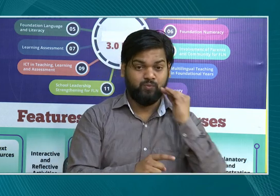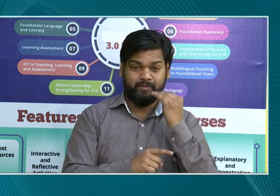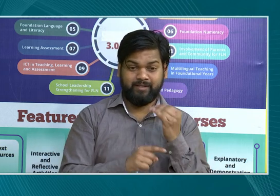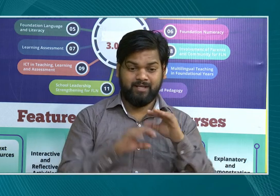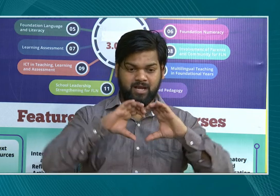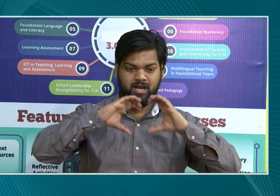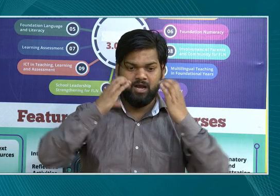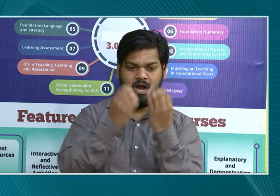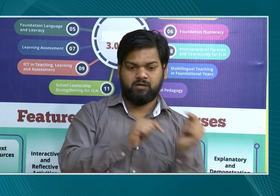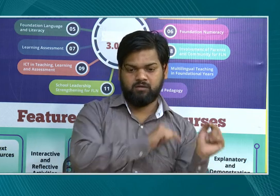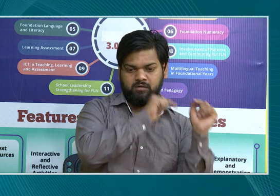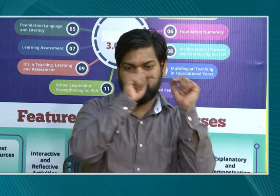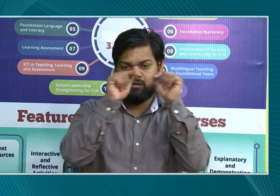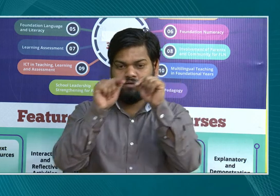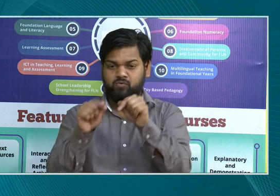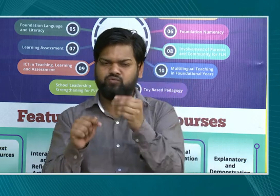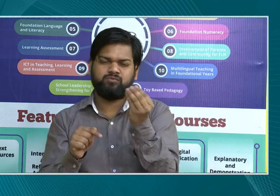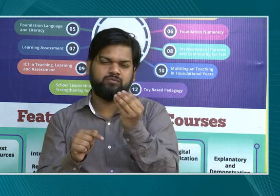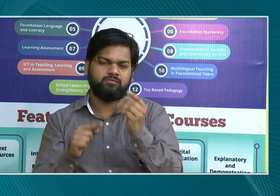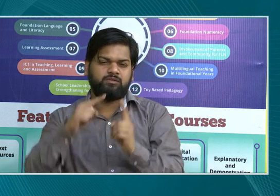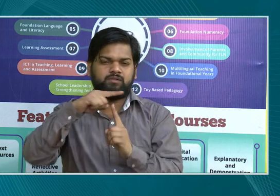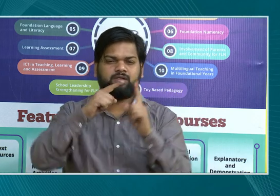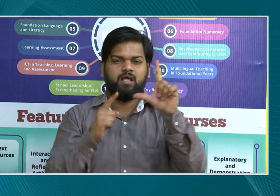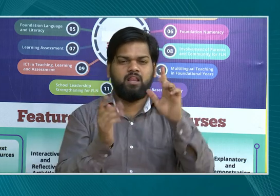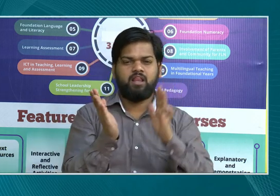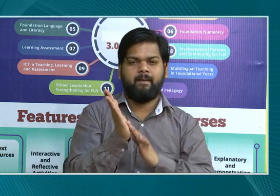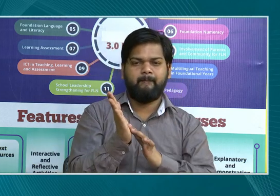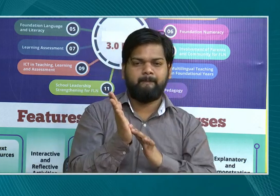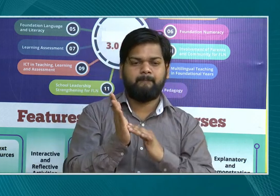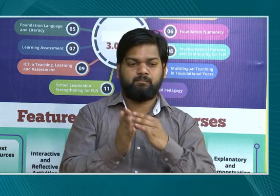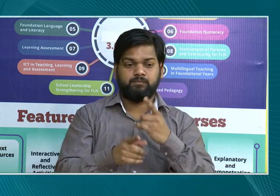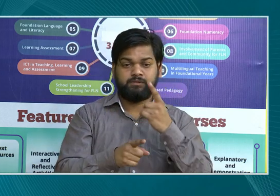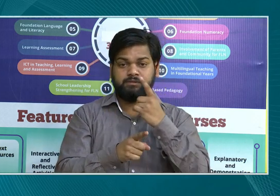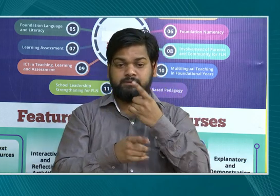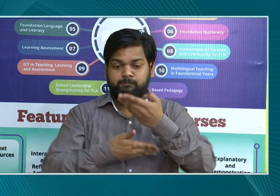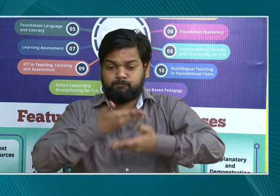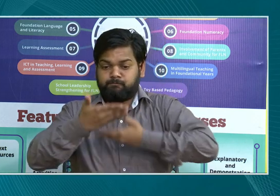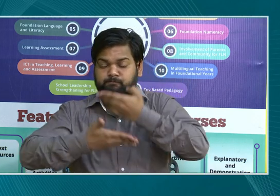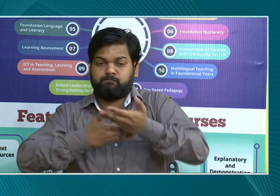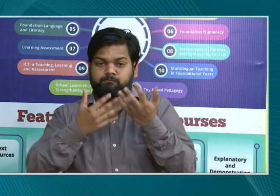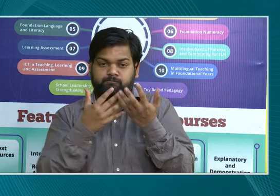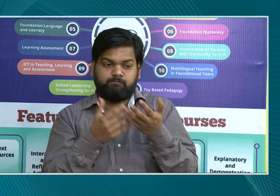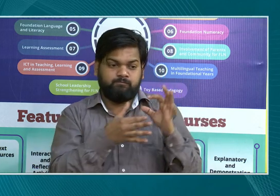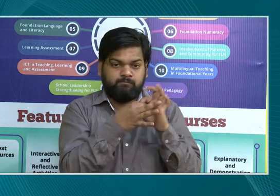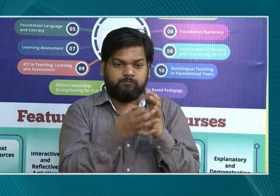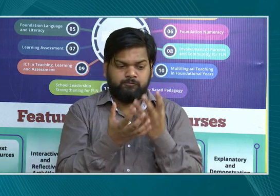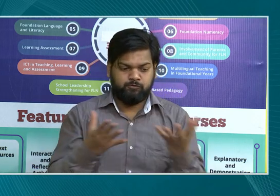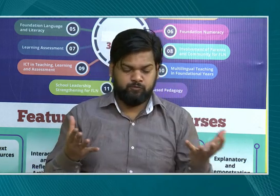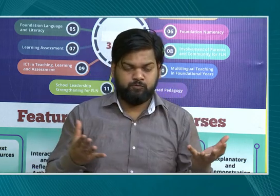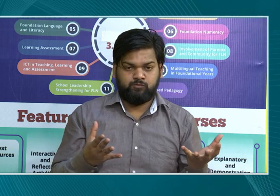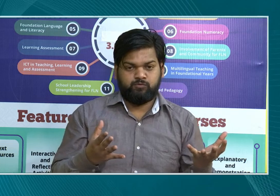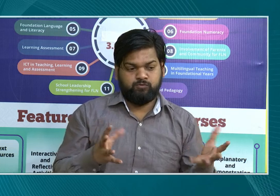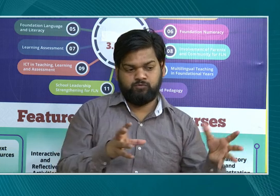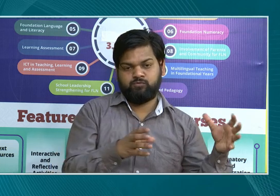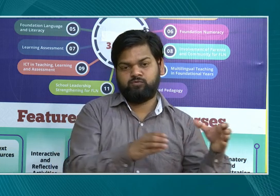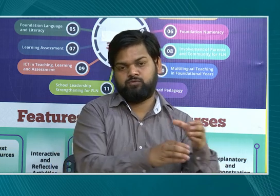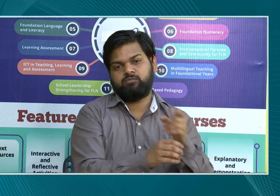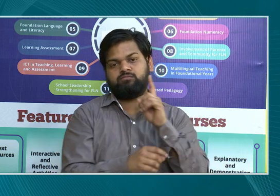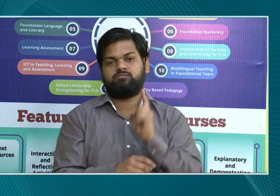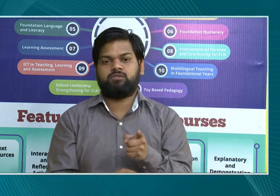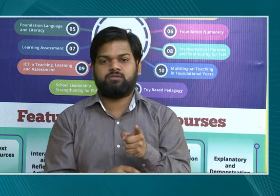अध्यापक स्वयं निर्णय कर सकता है की बच्चे की रुचि बढ़ाने के लिए किस तरह की सहायक सामग्री वो लेकर जाए तो यहां पर हम जो हैं